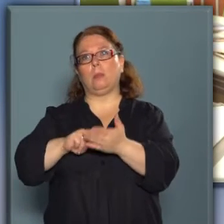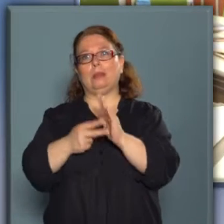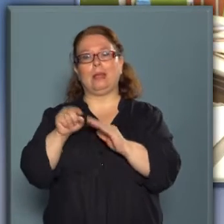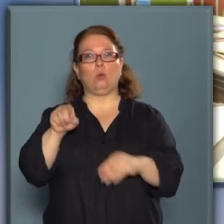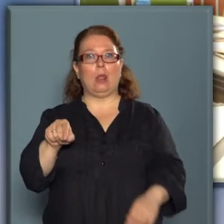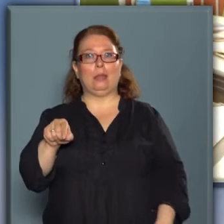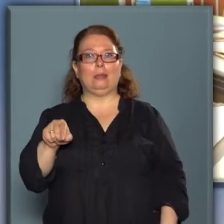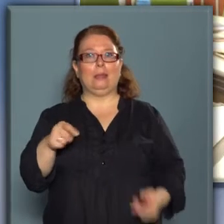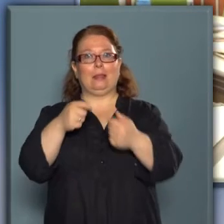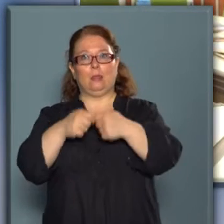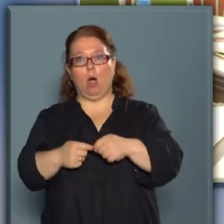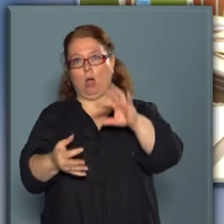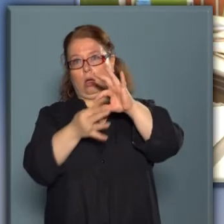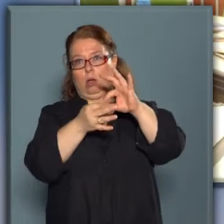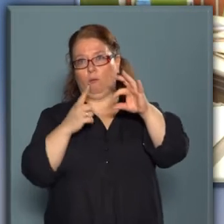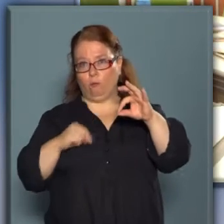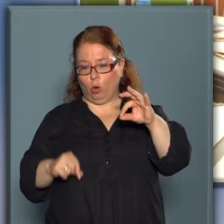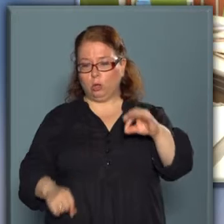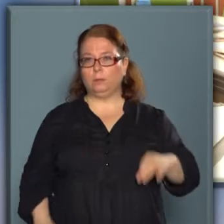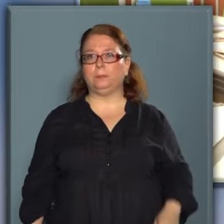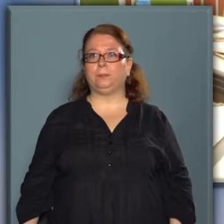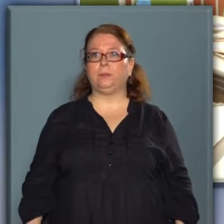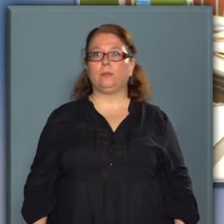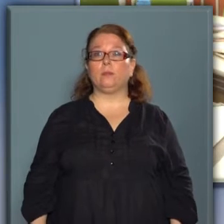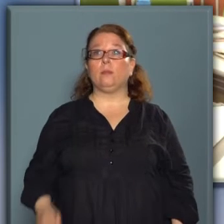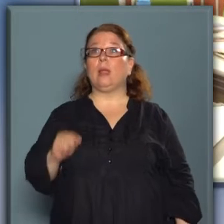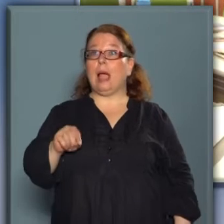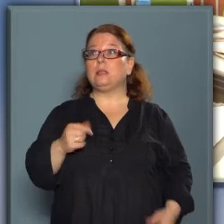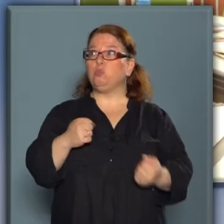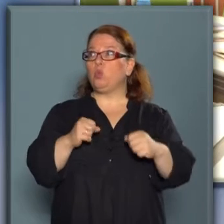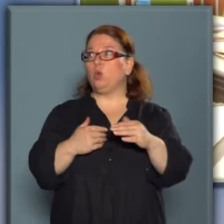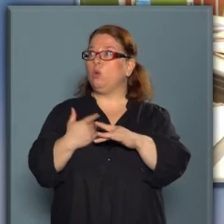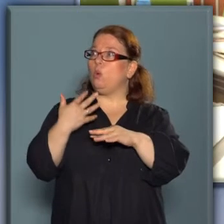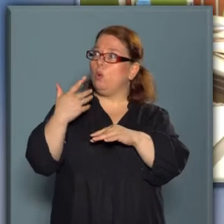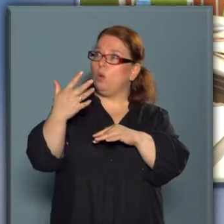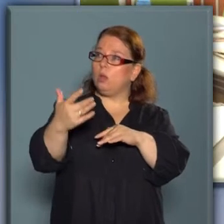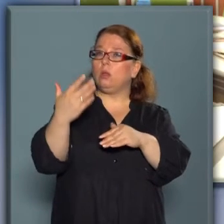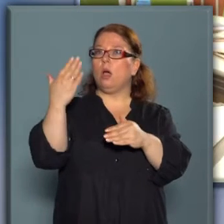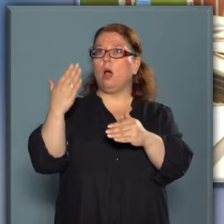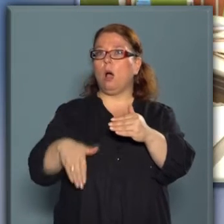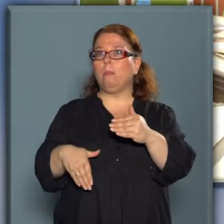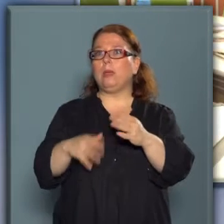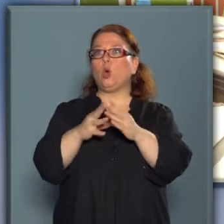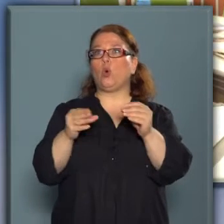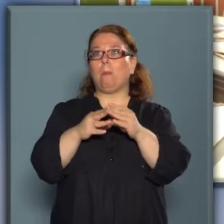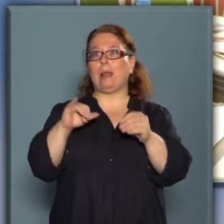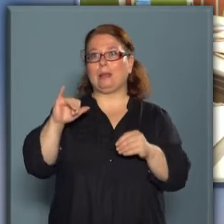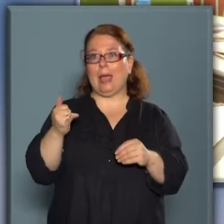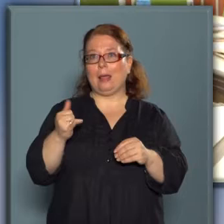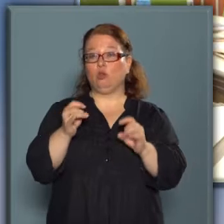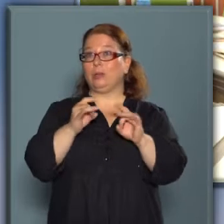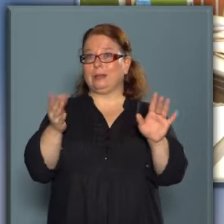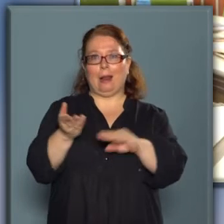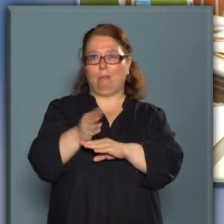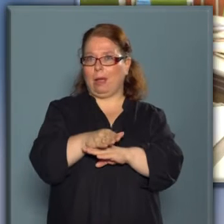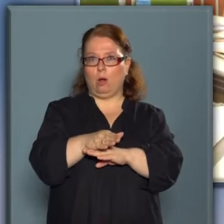23. kerületi tagjaként működött. Ez működött addig, amíg a Román János hirtelen meg